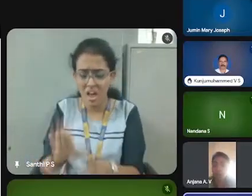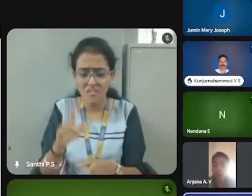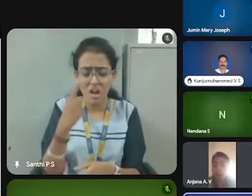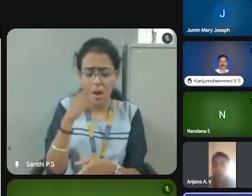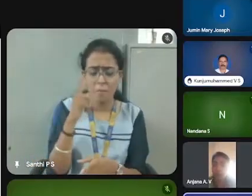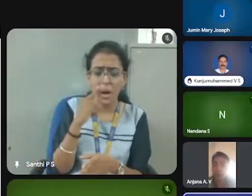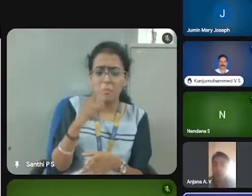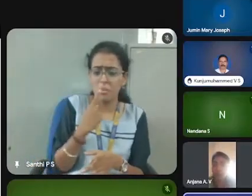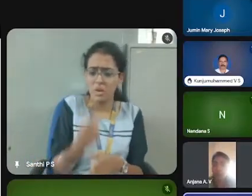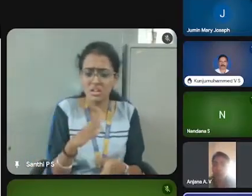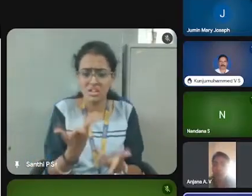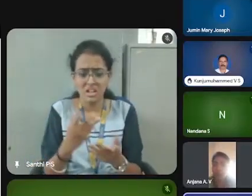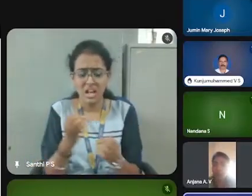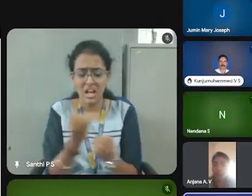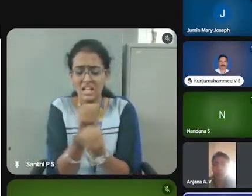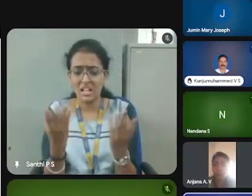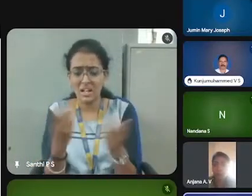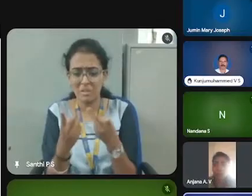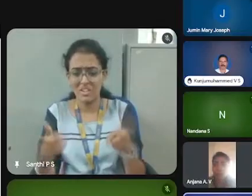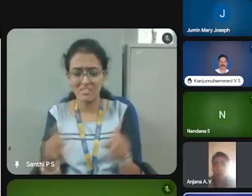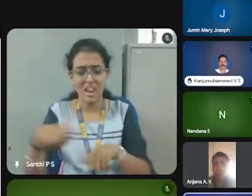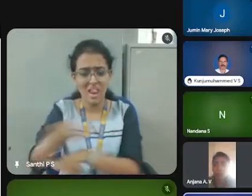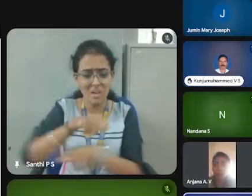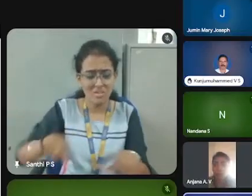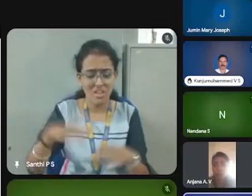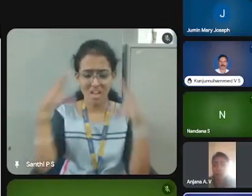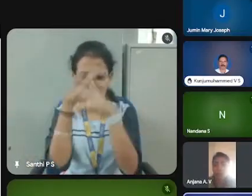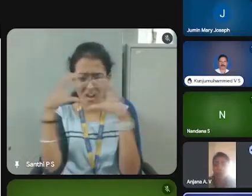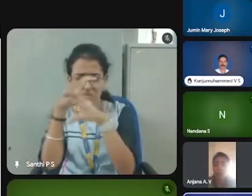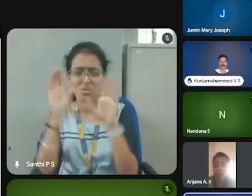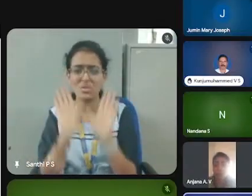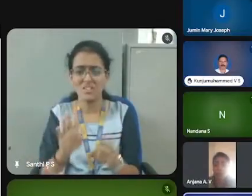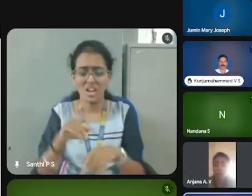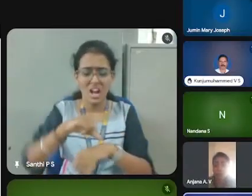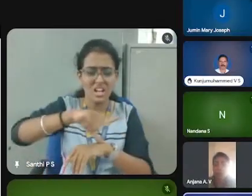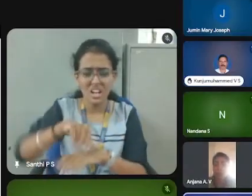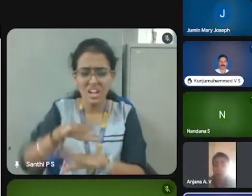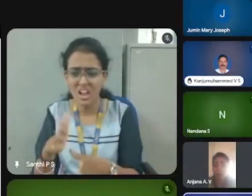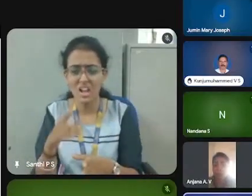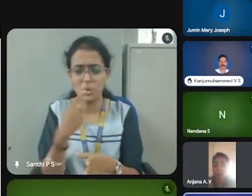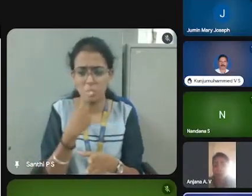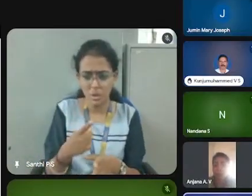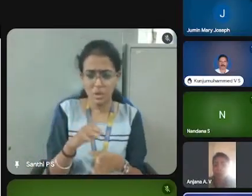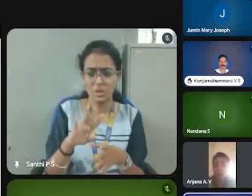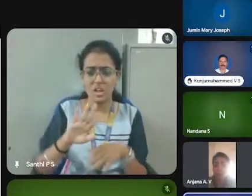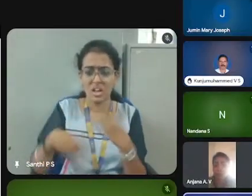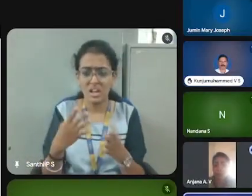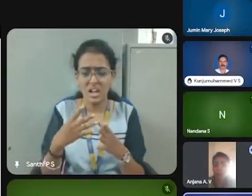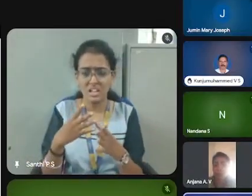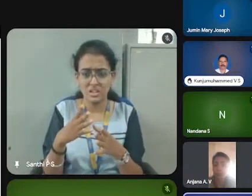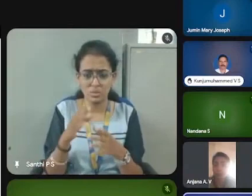നിന്ന് പറയുന്നത് വെച്ചാൽ ഈ മൾട്ടിപ്പിൾ ലാംഗ്വേജസ് ഉള്ളത് കൊണ്ട് അതൊരു കൺഫ്യൂസ്ഡ് സ്റ്റേറ്റ് ആണ്, ഡിലേ അല്ല എന്നൊക്കെ ഇങ്ങനെ പറഞ്ഞു കേൾക്കുന്നുണ്ട്. അപ്പൊ അത് റിയാലിറ്റി